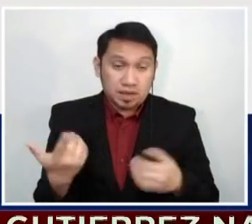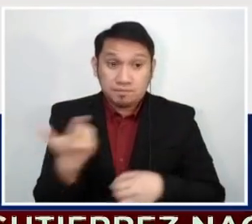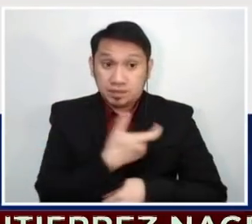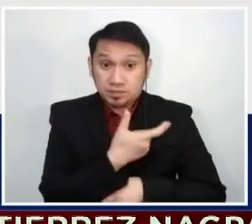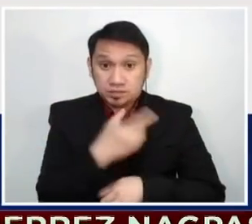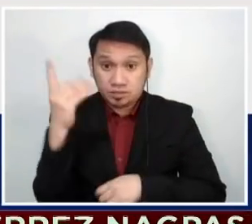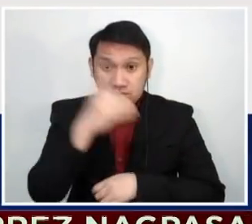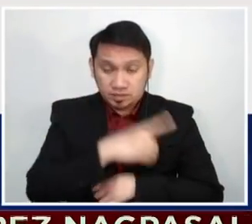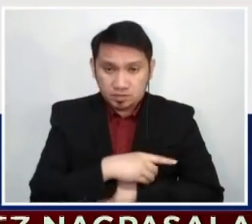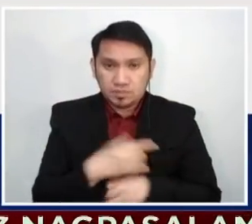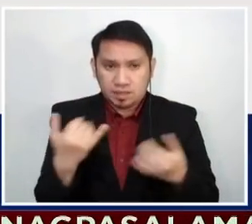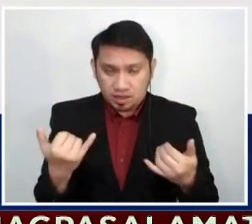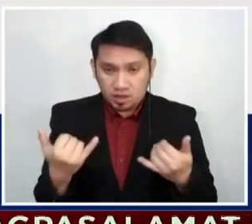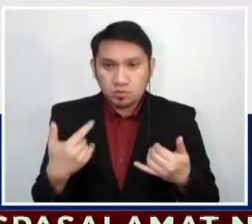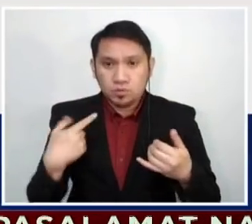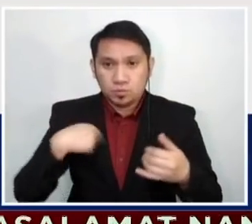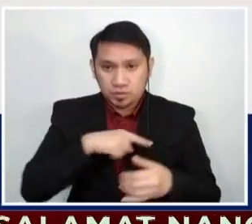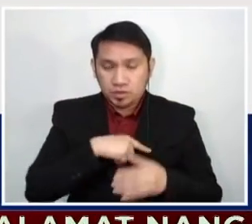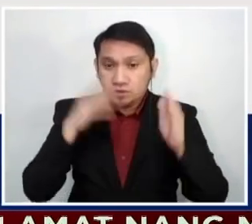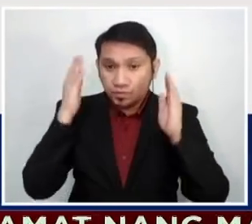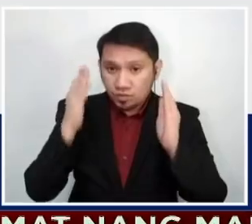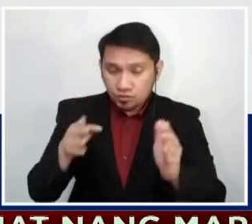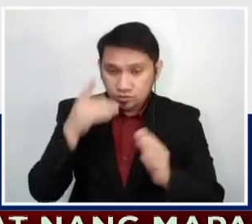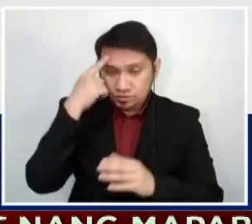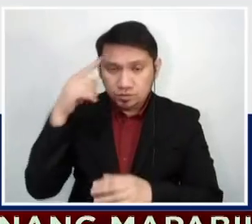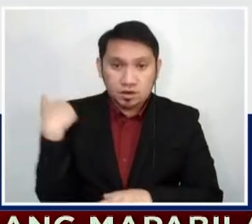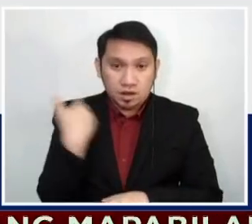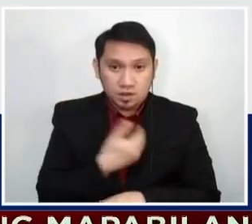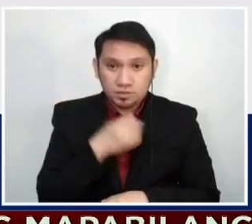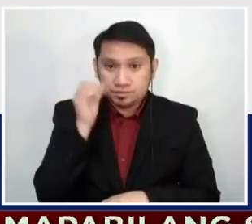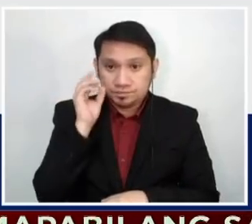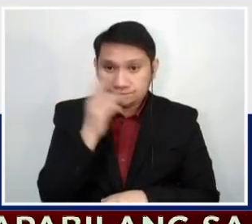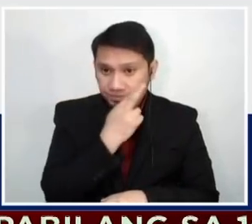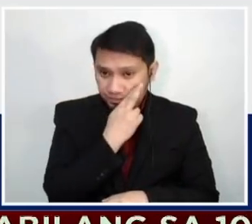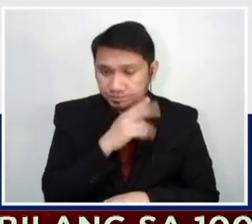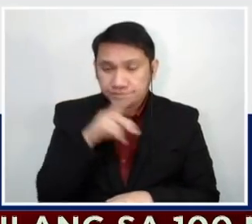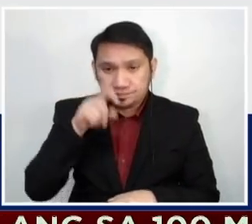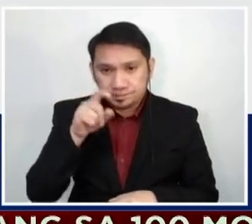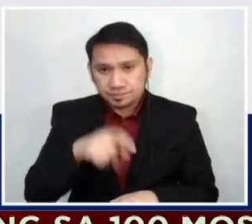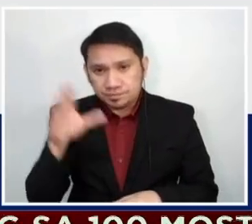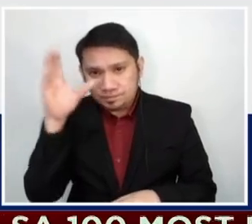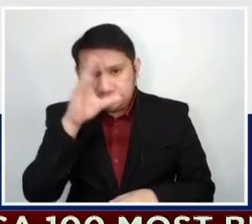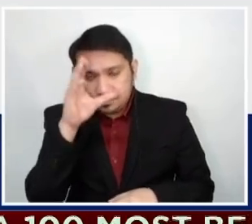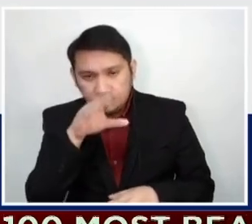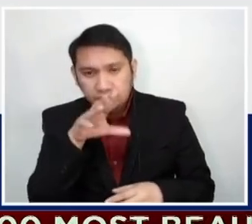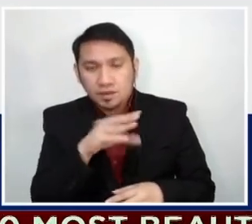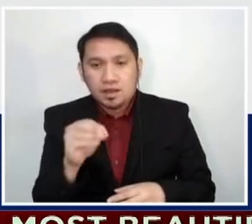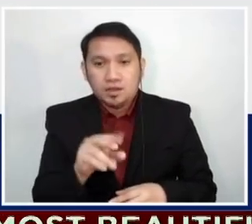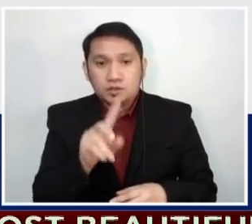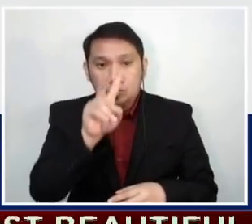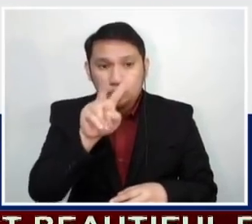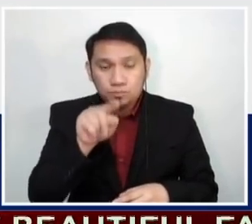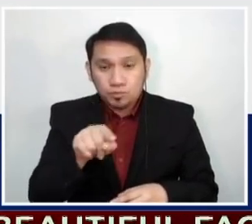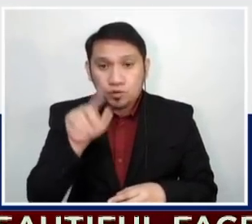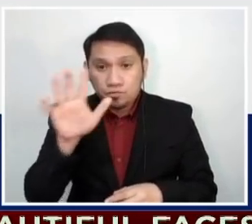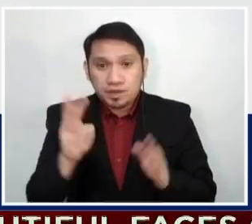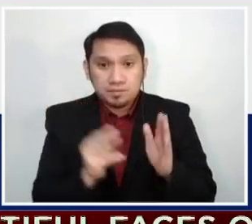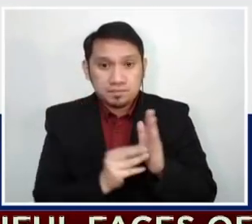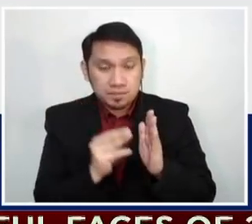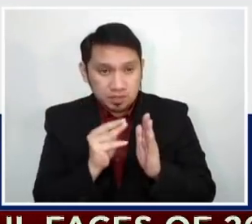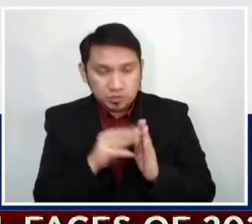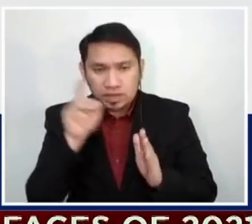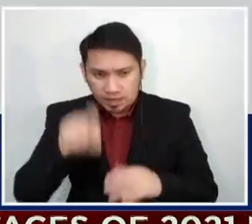it will be focused on our seniors. Kailangan po natin hanapin at i-vaccinate ang 2.5 million